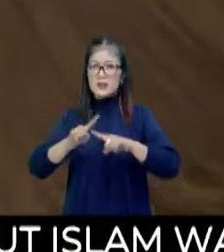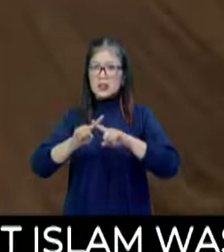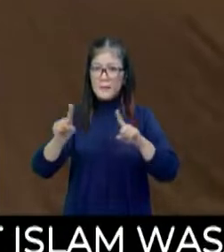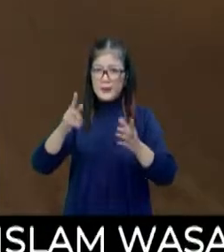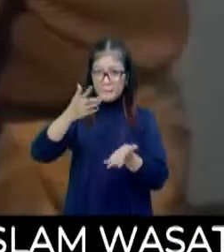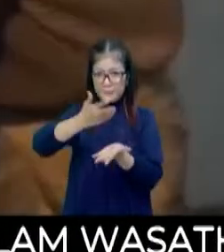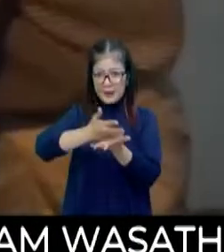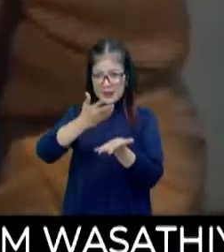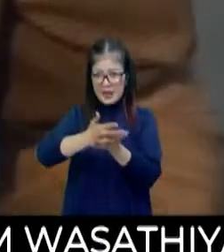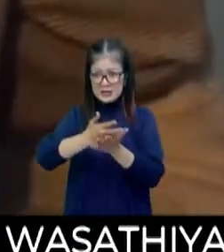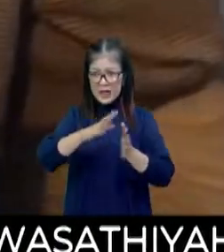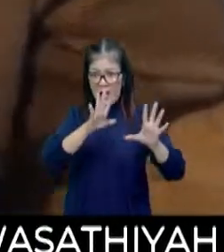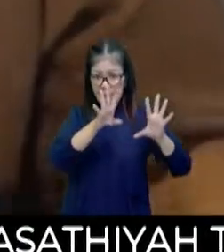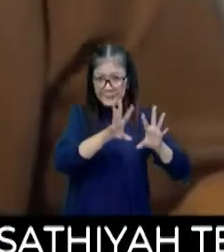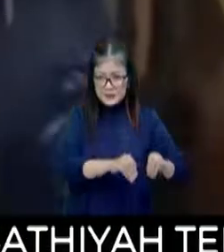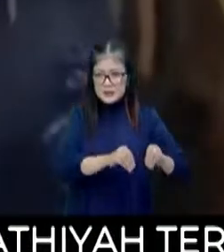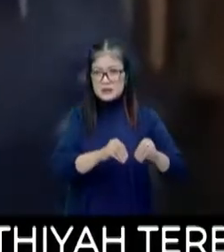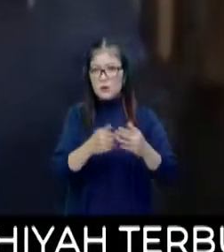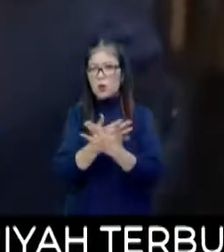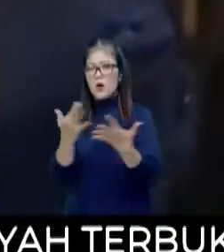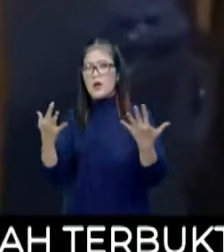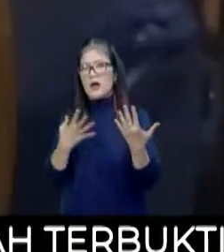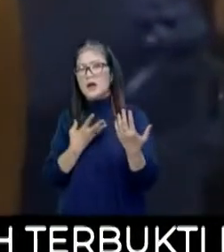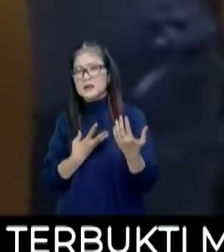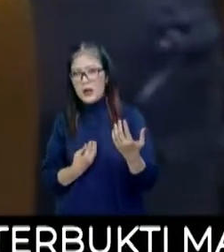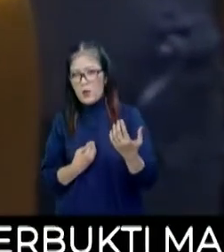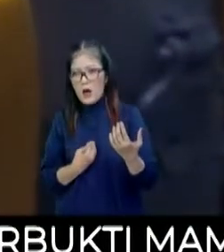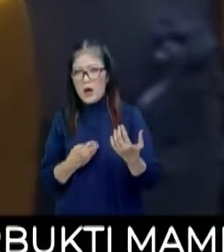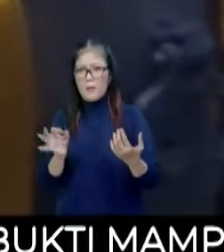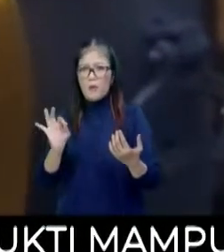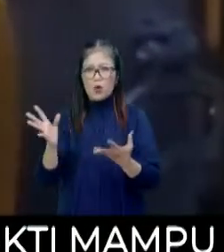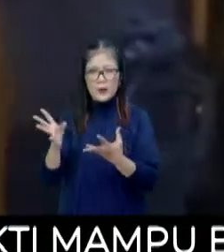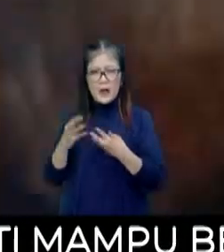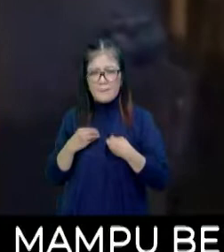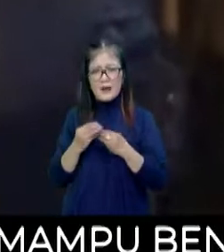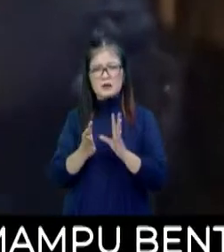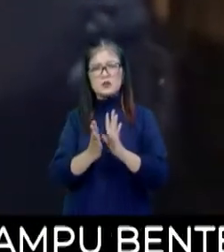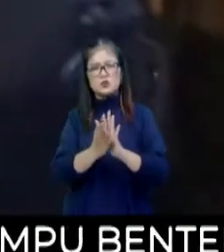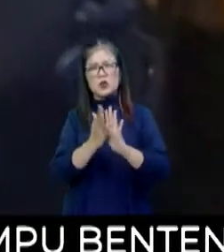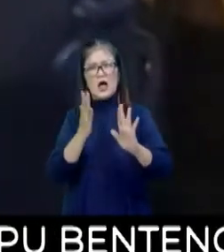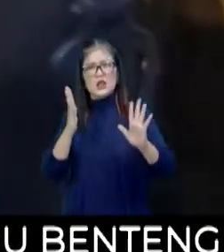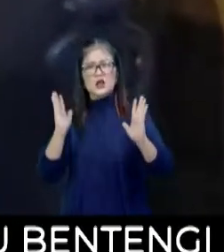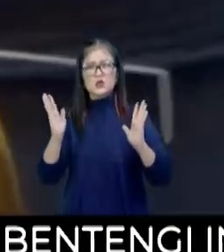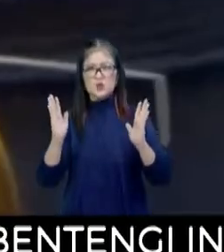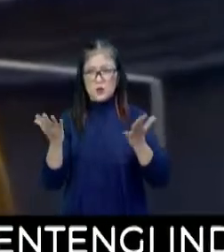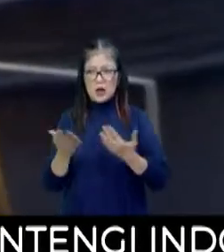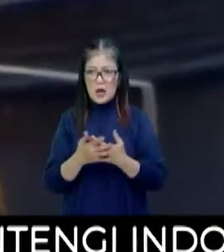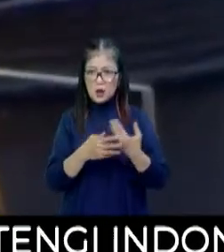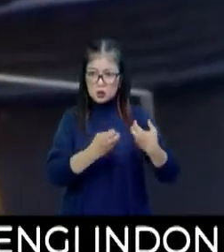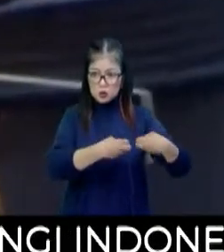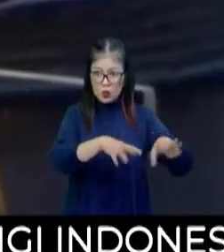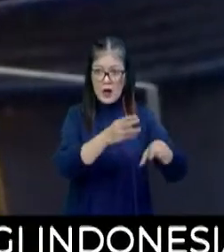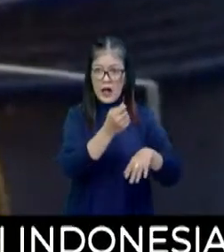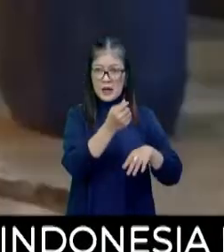membuat sebagian dari mereka kecewa karena tidak kebagian. Pembelian minyak goreng curah Rp15.500 per kilogram